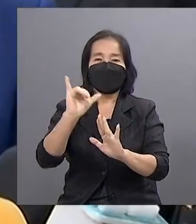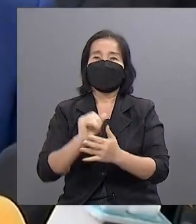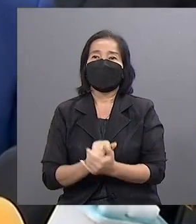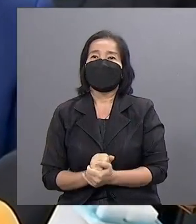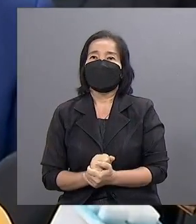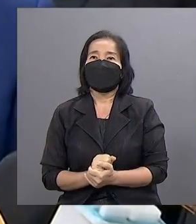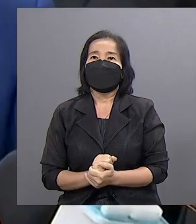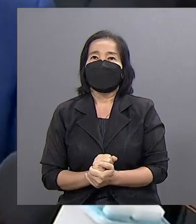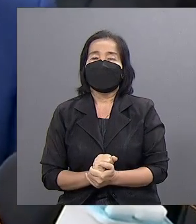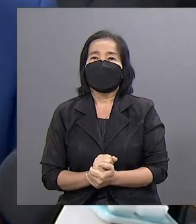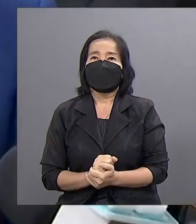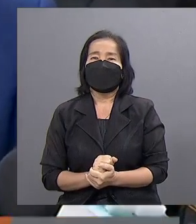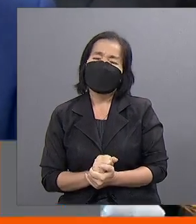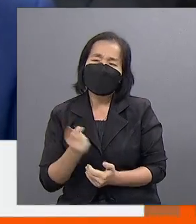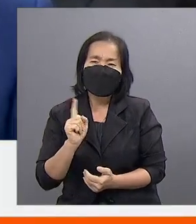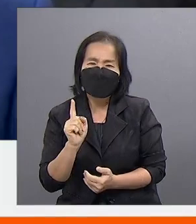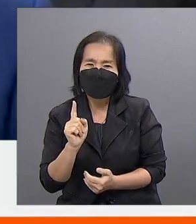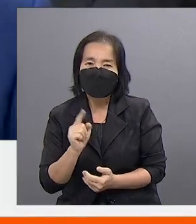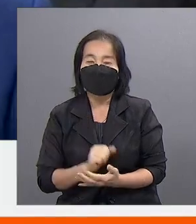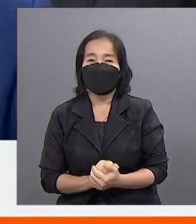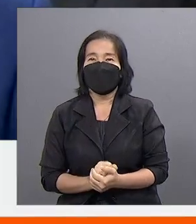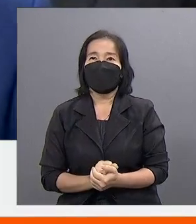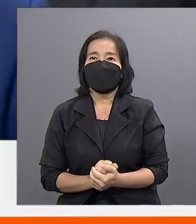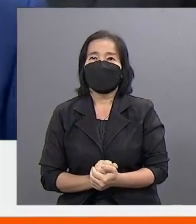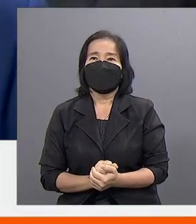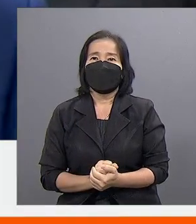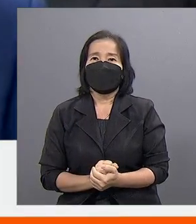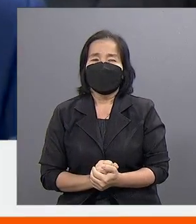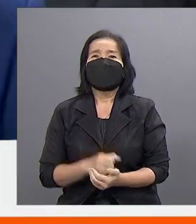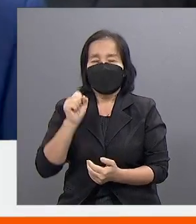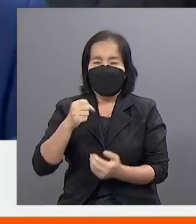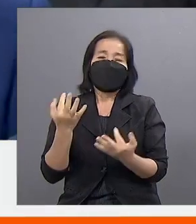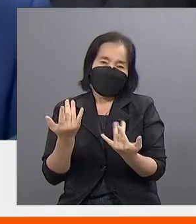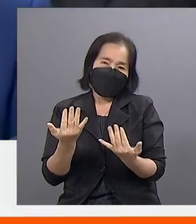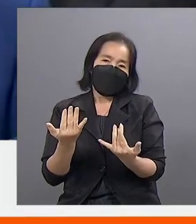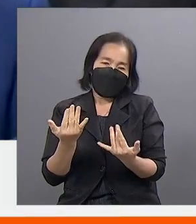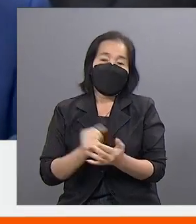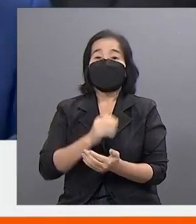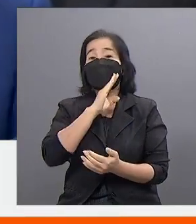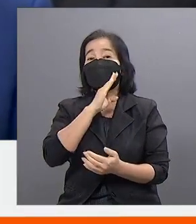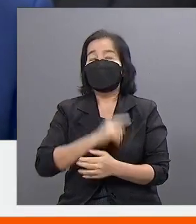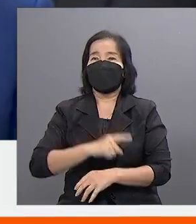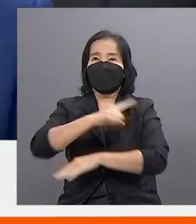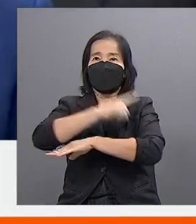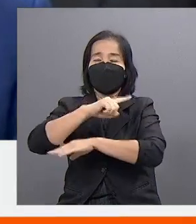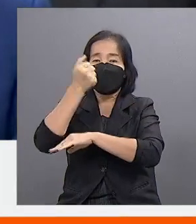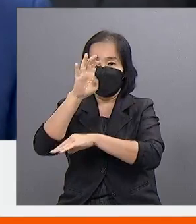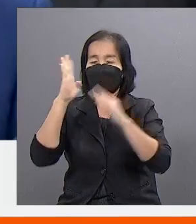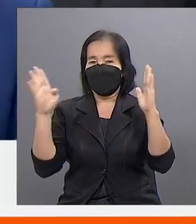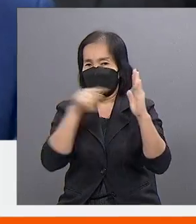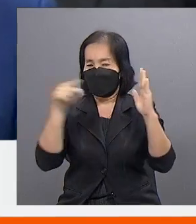และเมื่อกันเลยนะก็ตัวนี้ก็ต้องพี่นาอยู่ว่าพอเหมาะสมก่อนนะขอดูแลนี้ไปก่อนนะว่าอาจจะมี